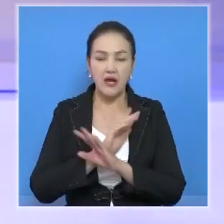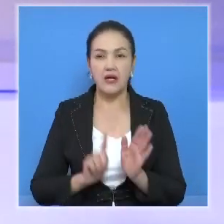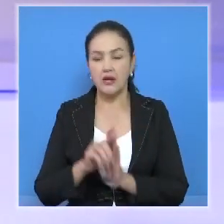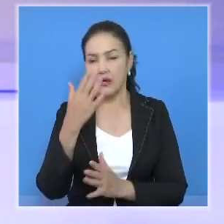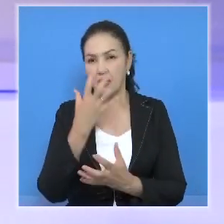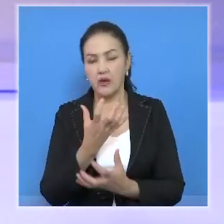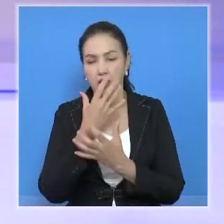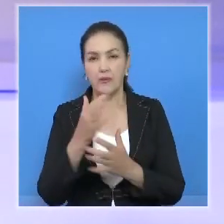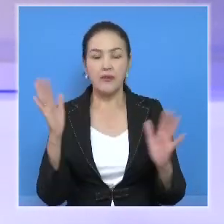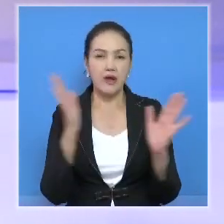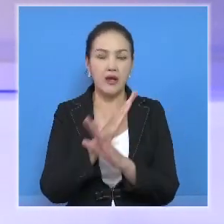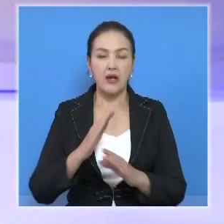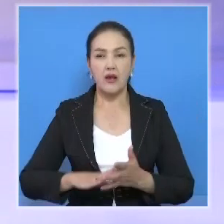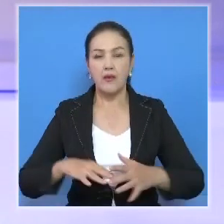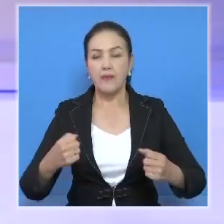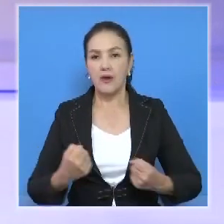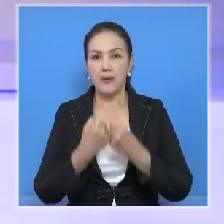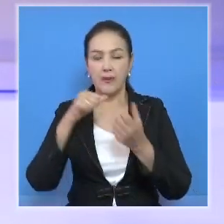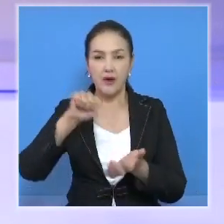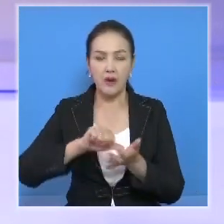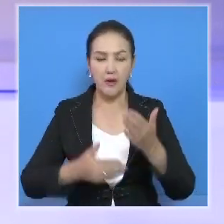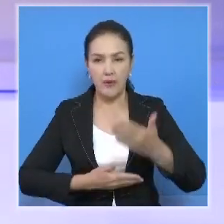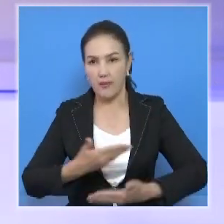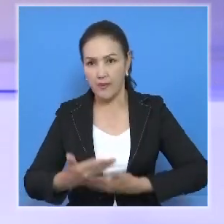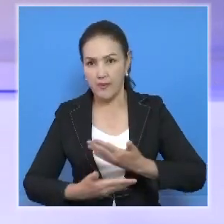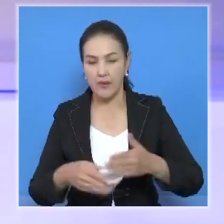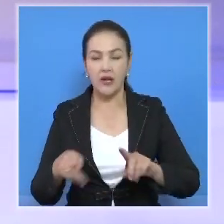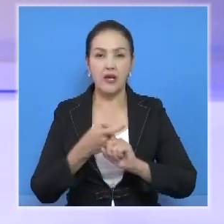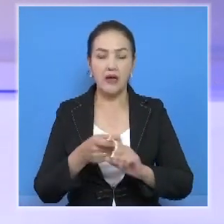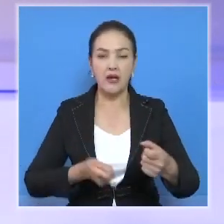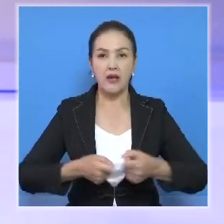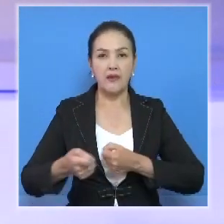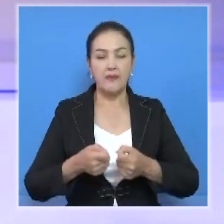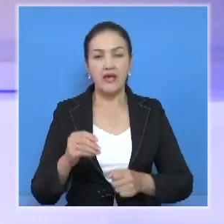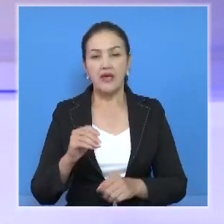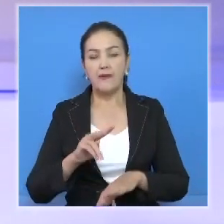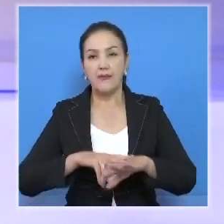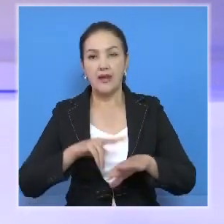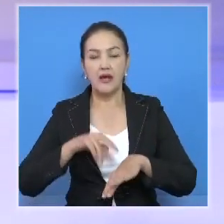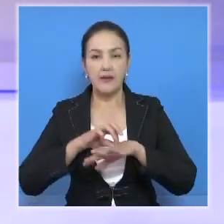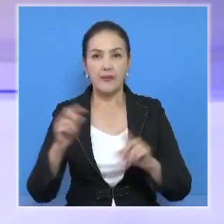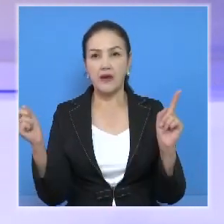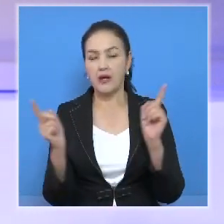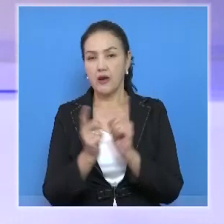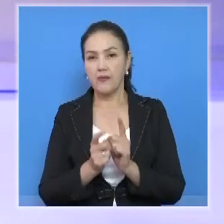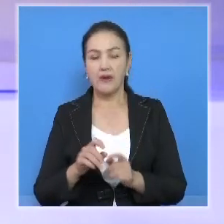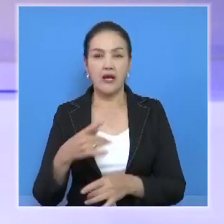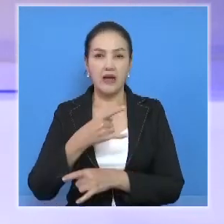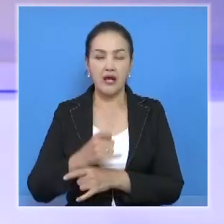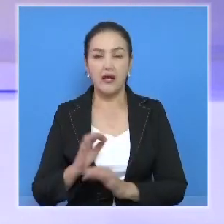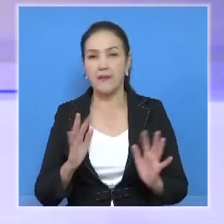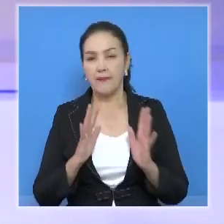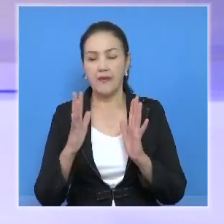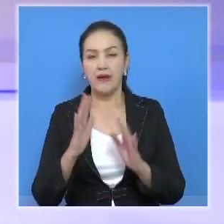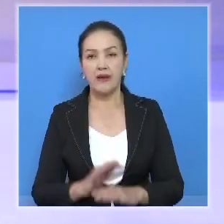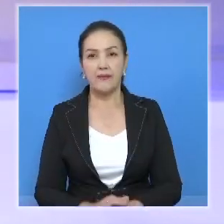теплой погоды увеличилось количество происшествий с участием пешеходов. В этой связи руководство департамента полиции провело встречу с владельцами таксопарков.